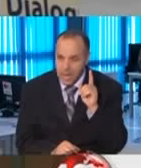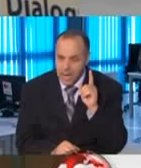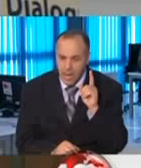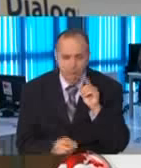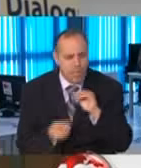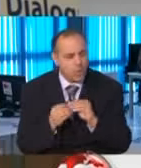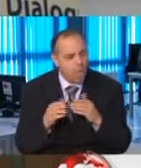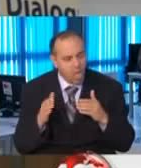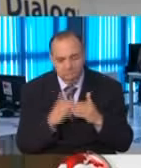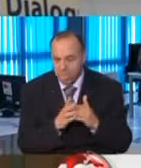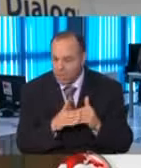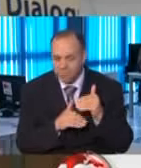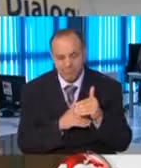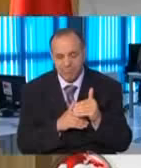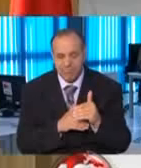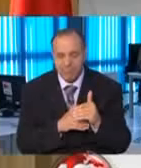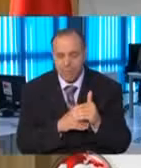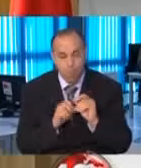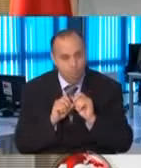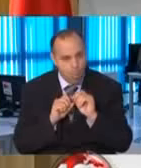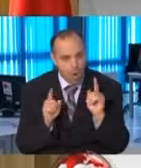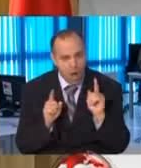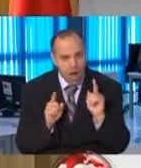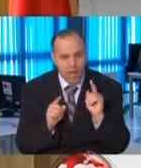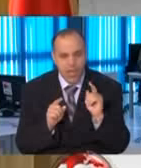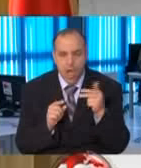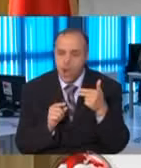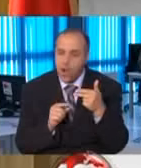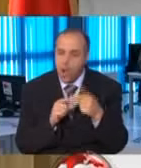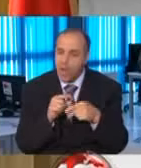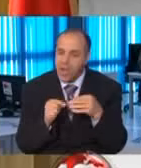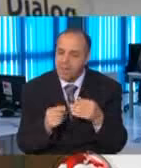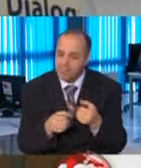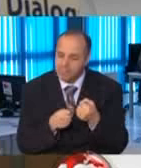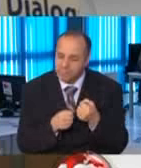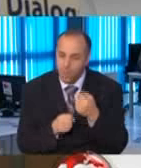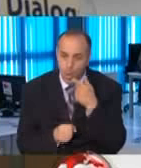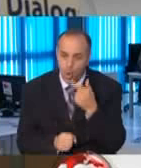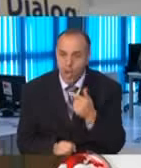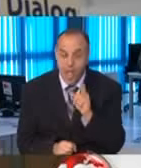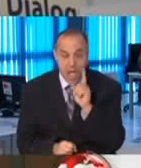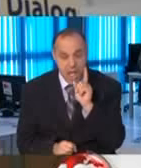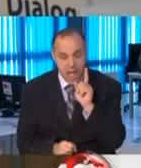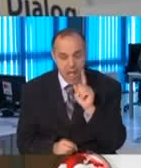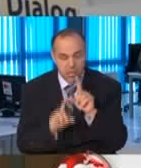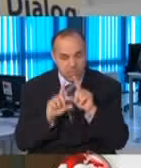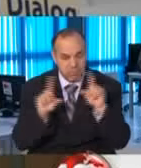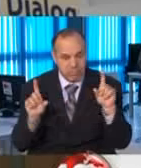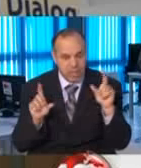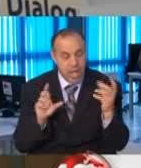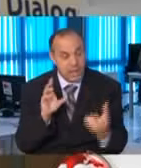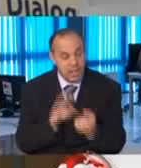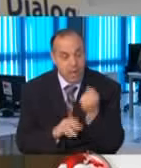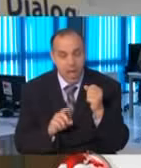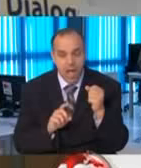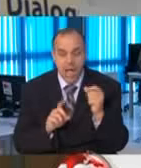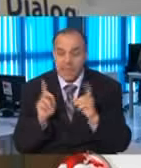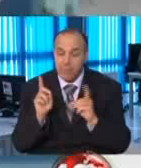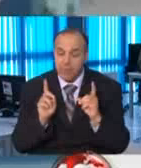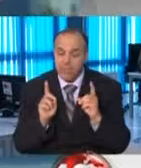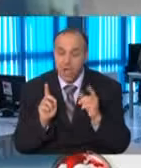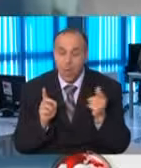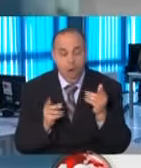تجاوزوا كل هذه العقبات كما يبدو واضحا من نيل جائزة نوبل للسلام، وهو أمر يعتبر رمزا لانتصار الديمقراطية وحقوق